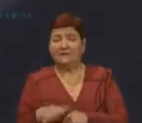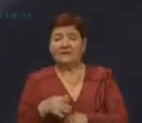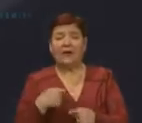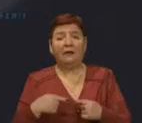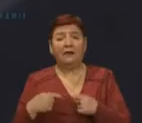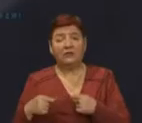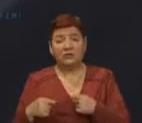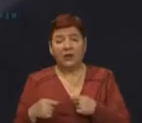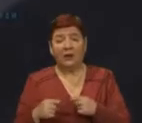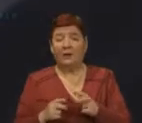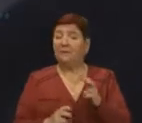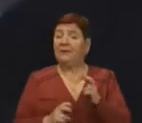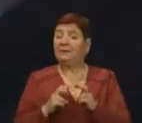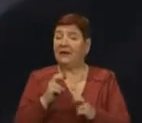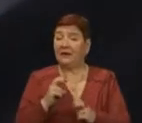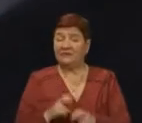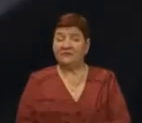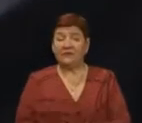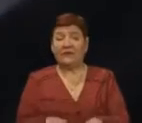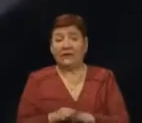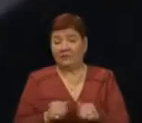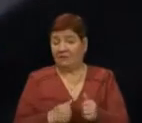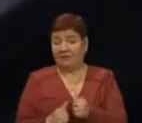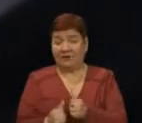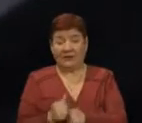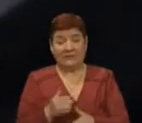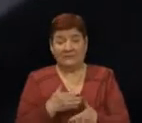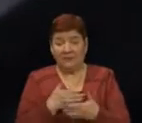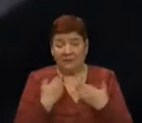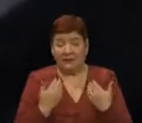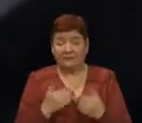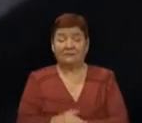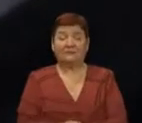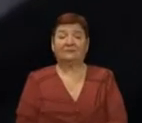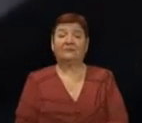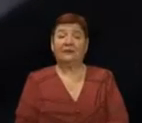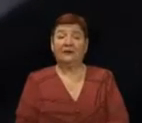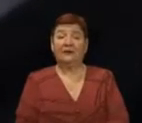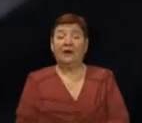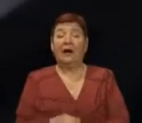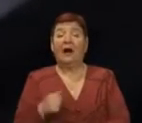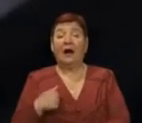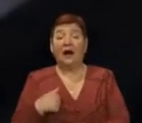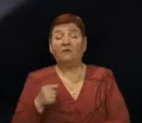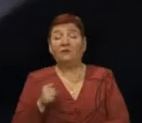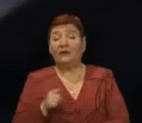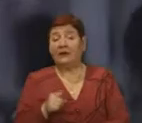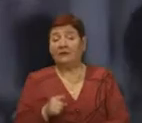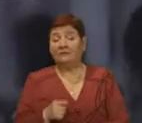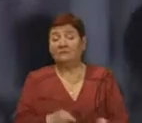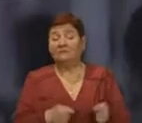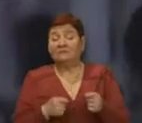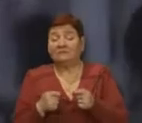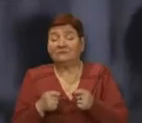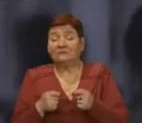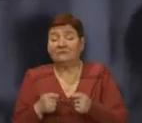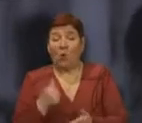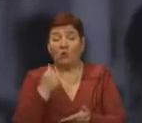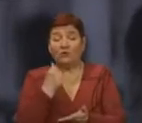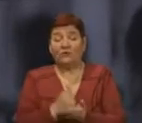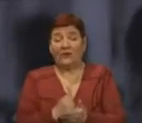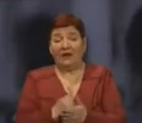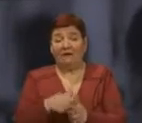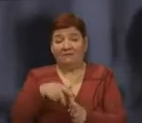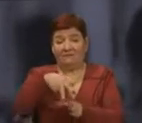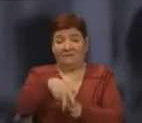інше. Комунальним підприємствам таких преференцій не було надано. А вони несуть основний тягар. Оці такі